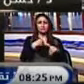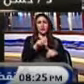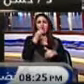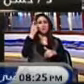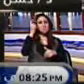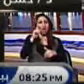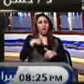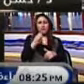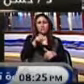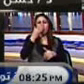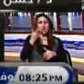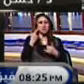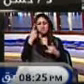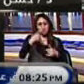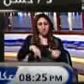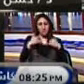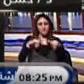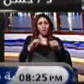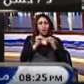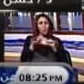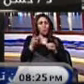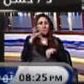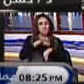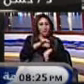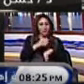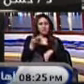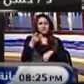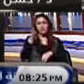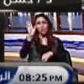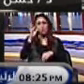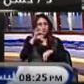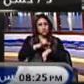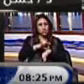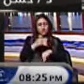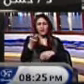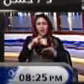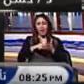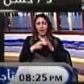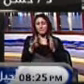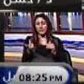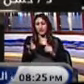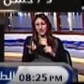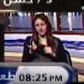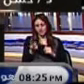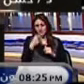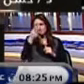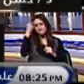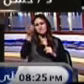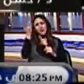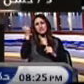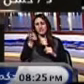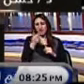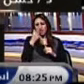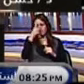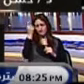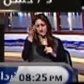وكلها، ايه الضرر اللي ممكن يقع عليه ويعملوا ايه؟ يروحوا الحميات؟ يروحوا فين؟ لا هو دلوقتي طبعا